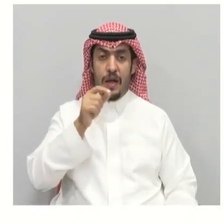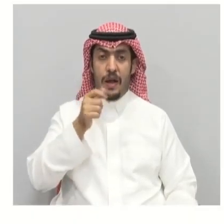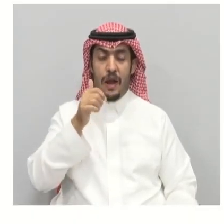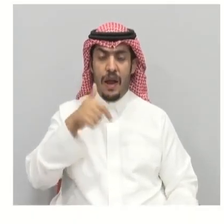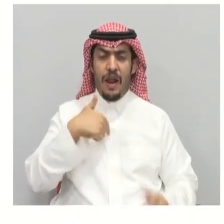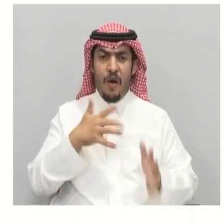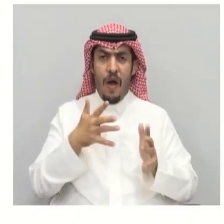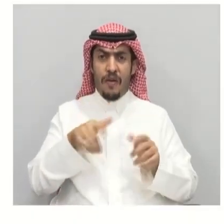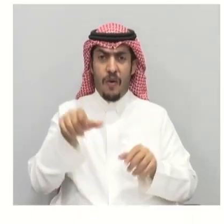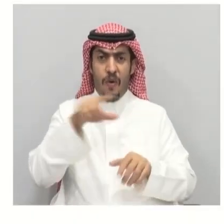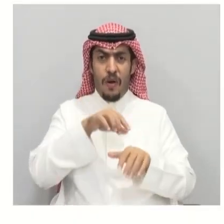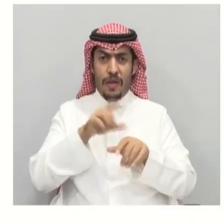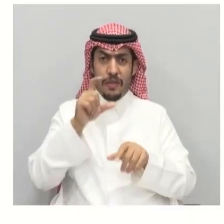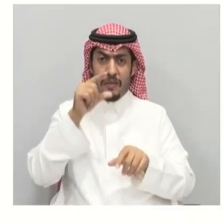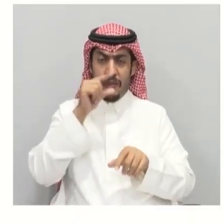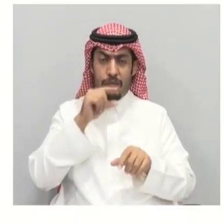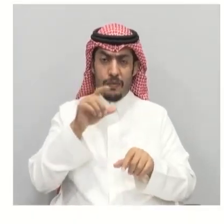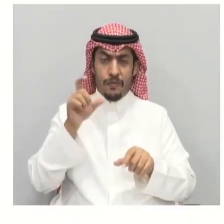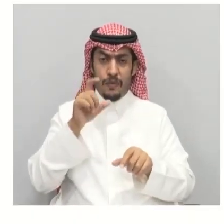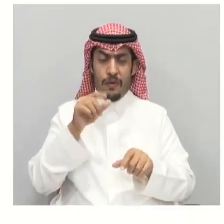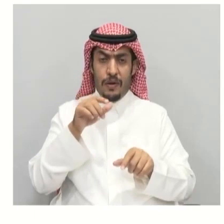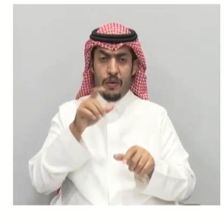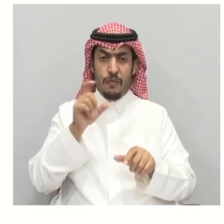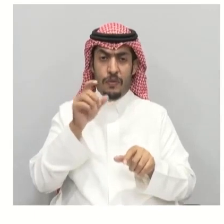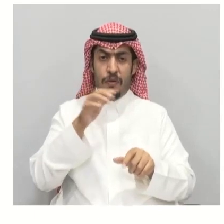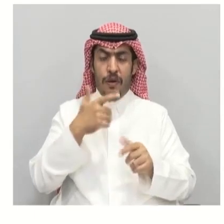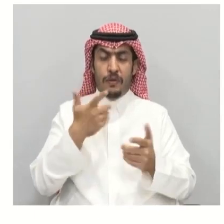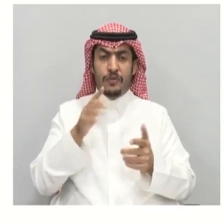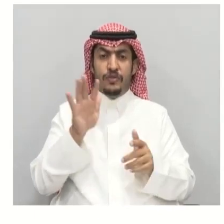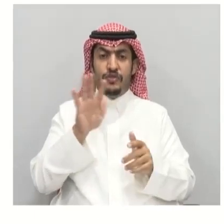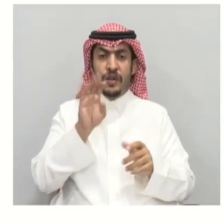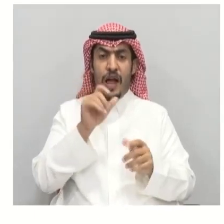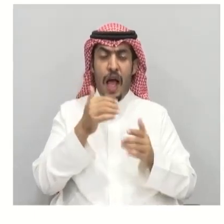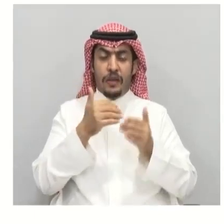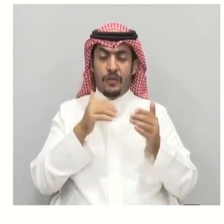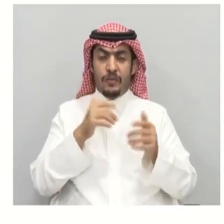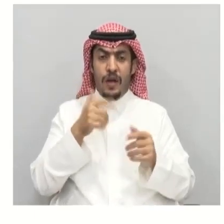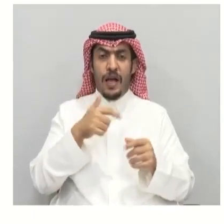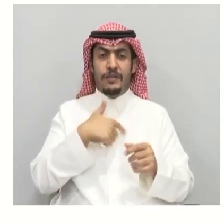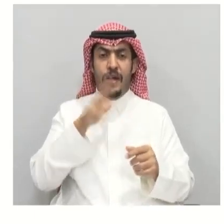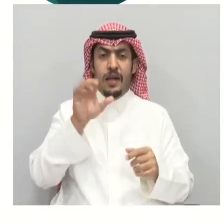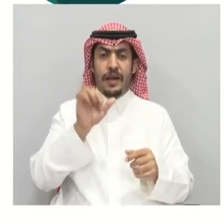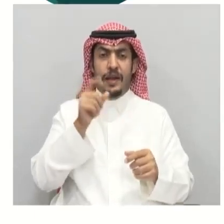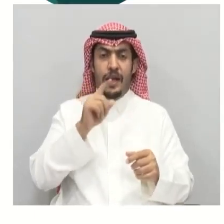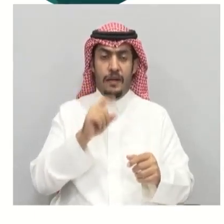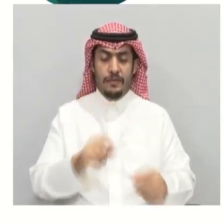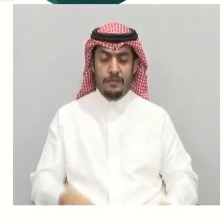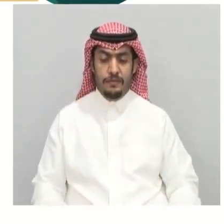ان اخوف ما اخاف عليكم الشرك الاصغر قالوا يا رسول الله وما الشرك الاصر قال الرياء